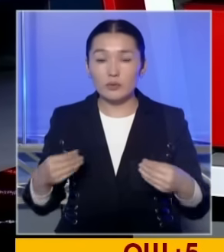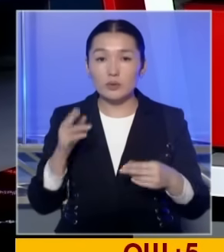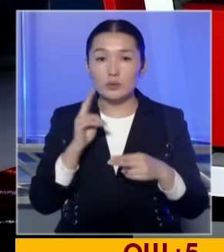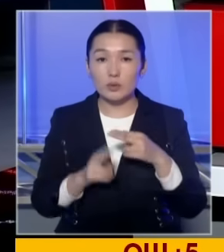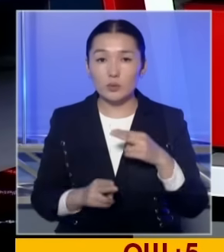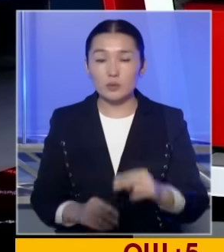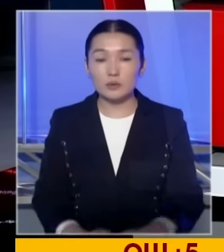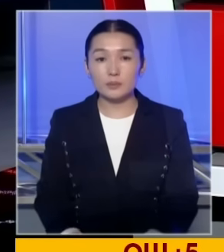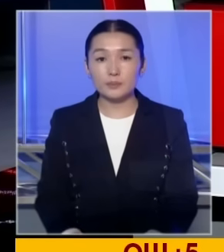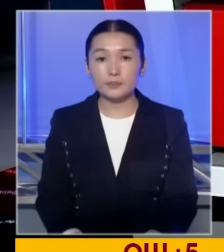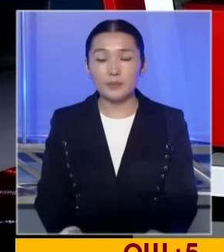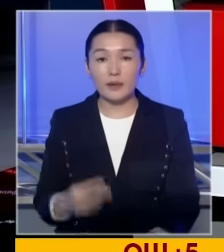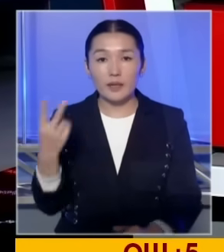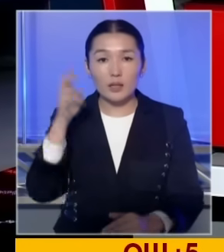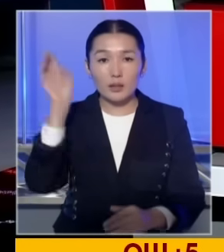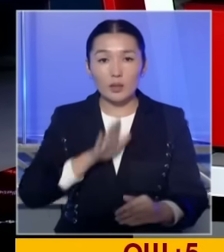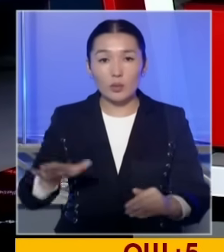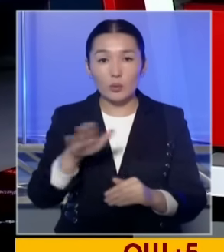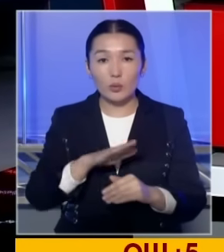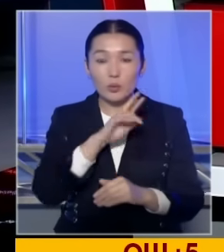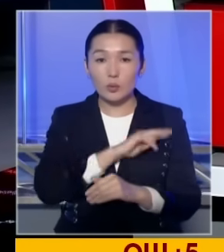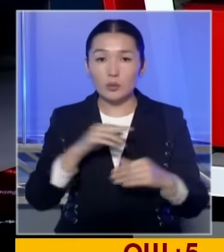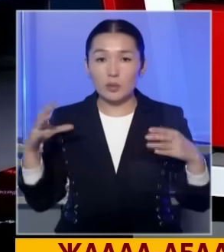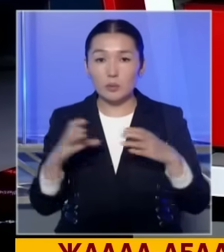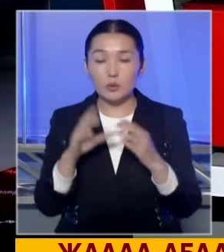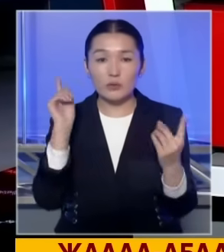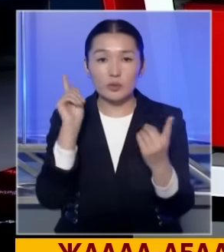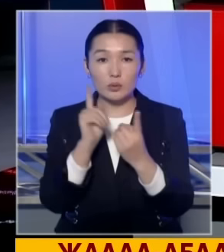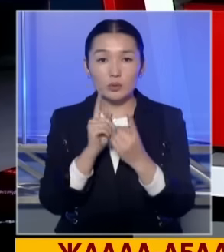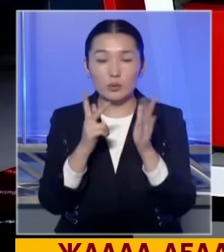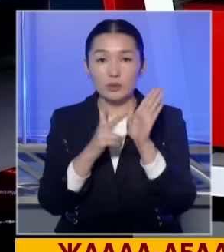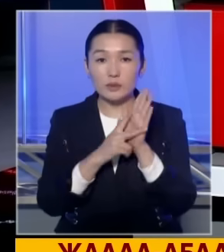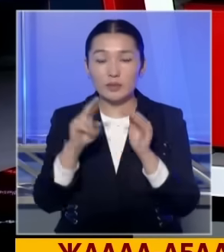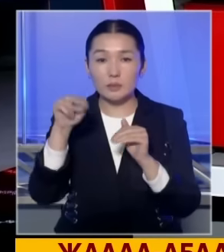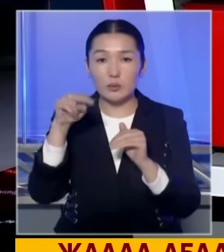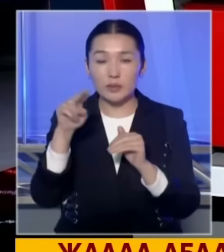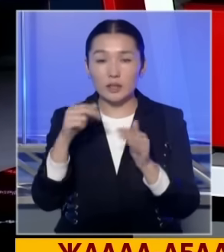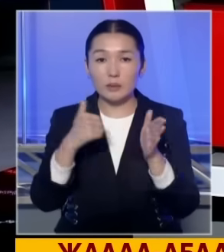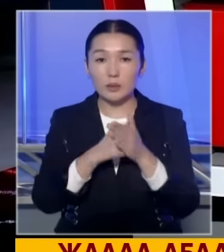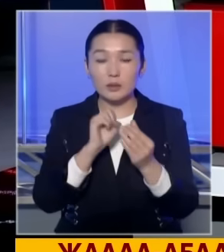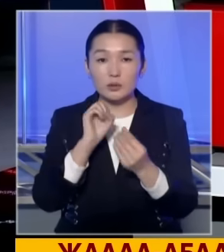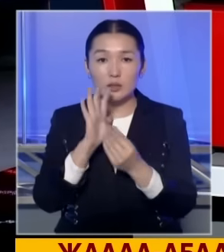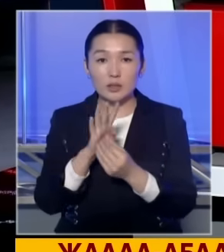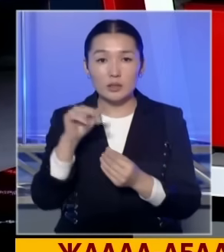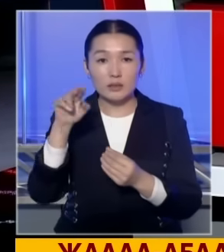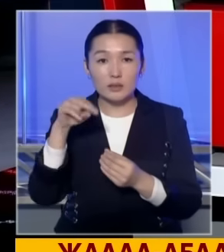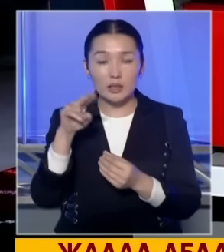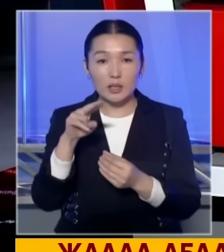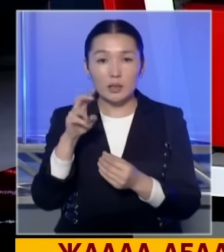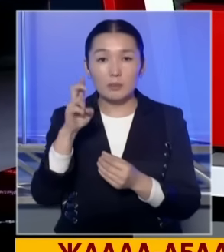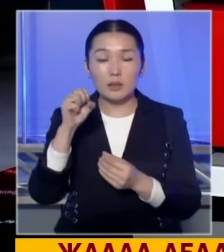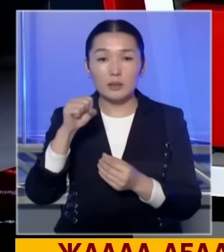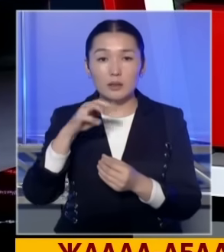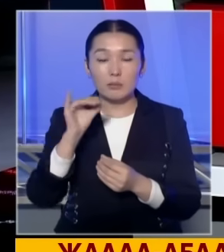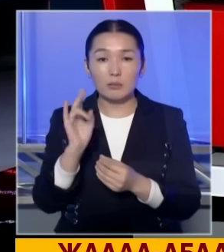коюлушу күтүлүүдө. Эки өлкөнүн тиешелүү топторунун кезектеги жолугушуусу 8-декабрдан 14-декабрга чейин Баткен